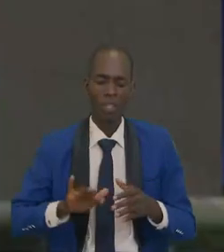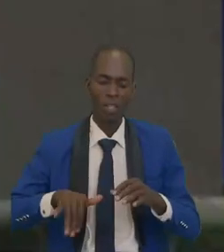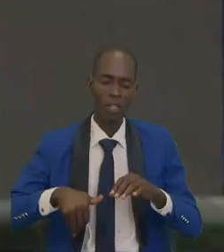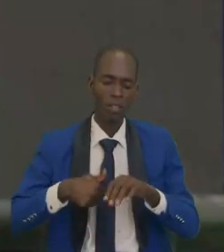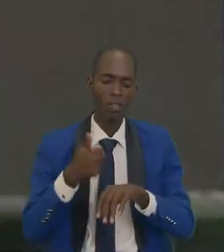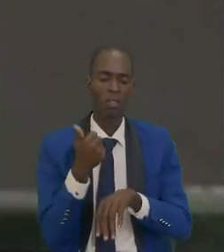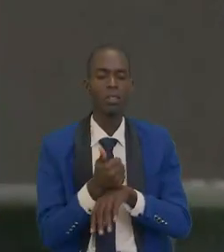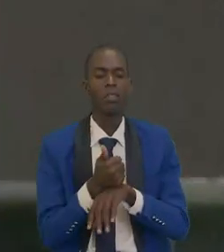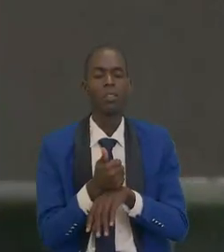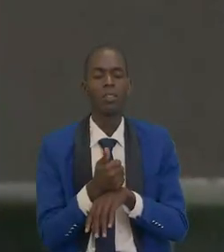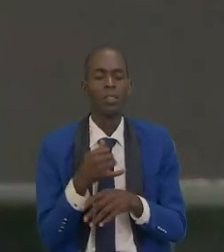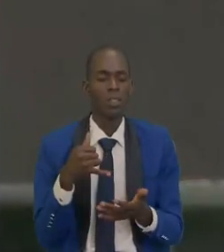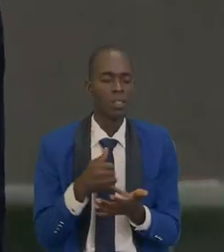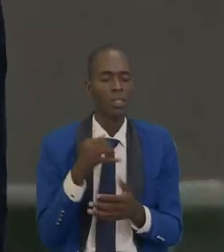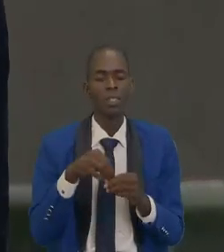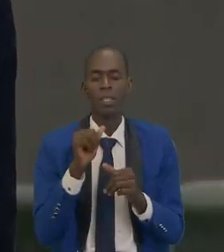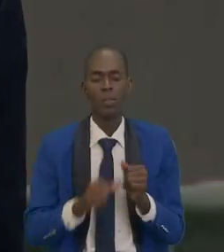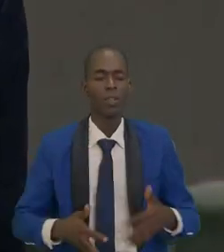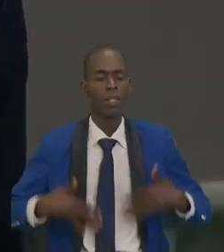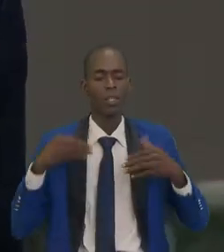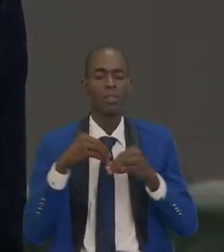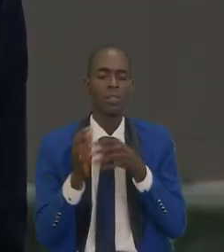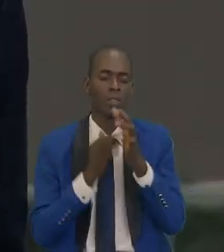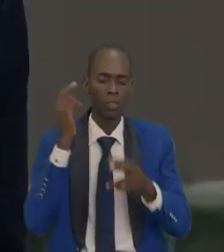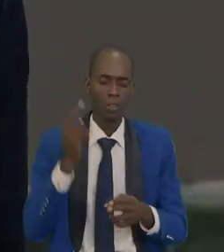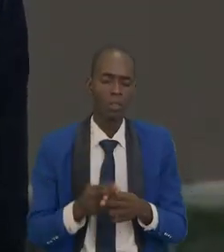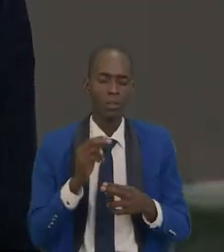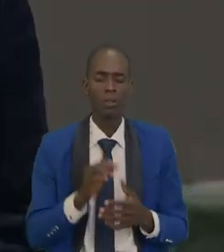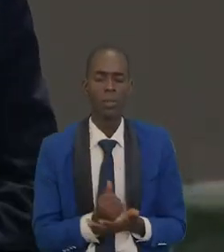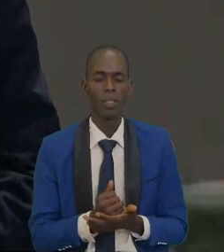Confirme cela dans chaque vie.